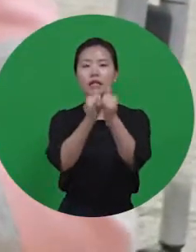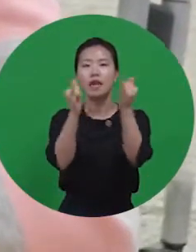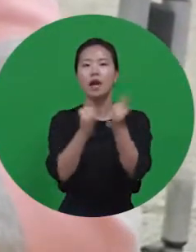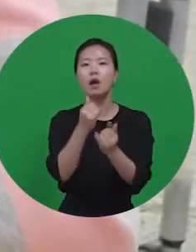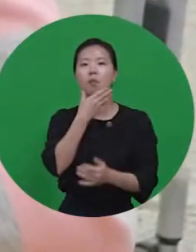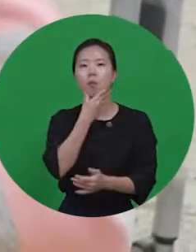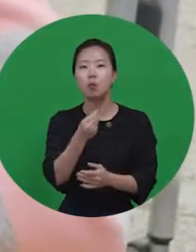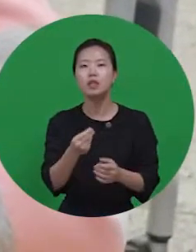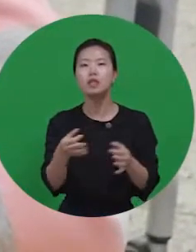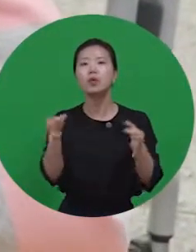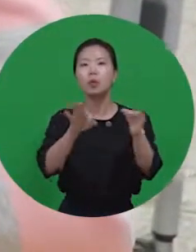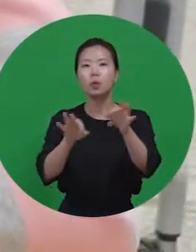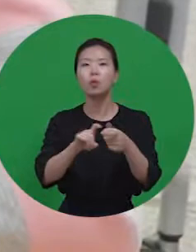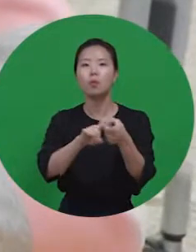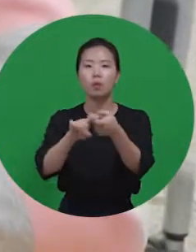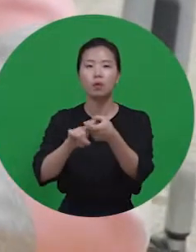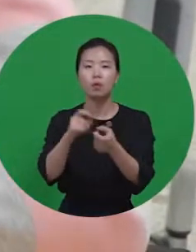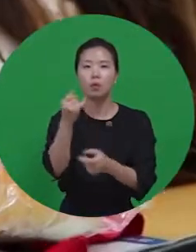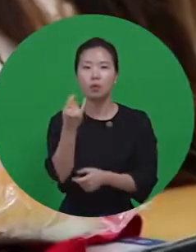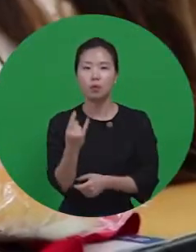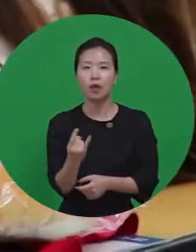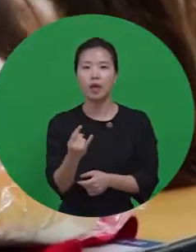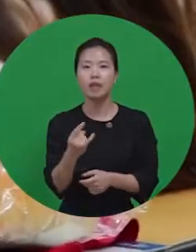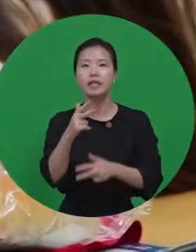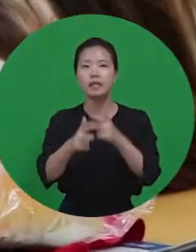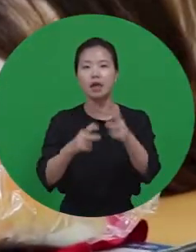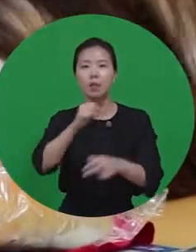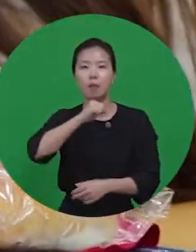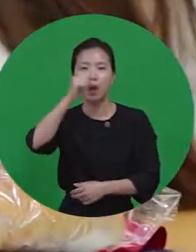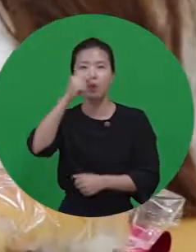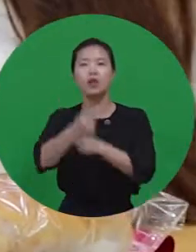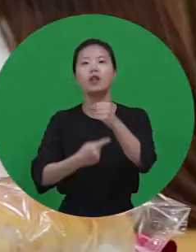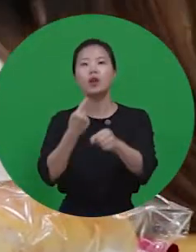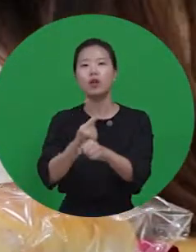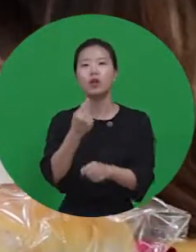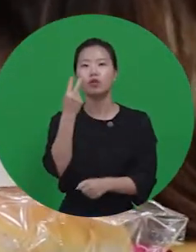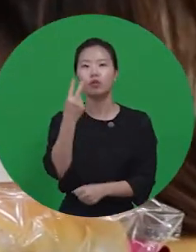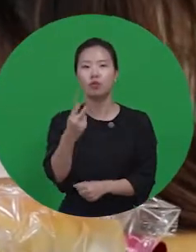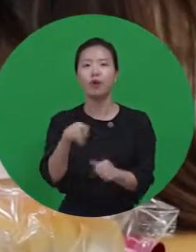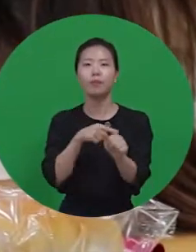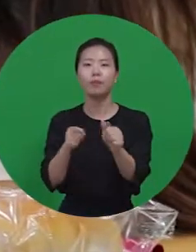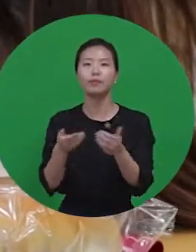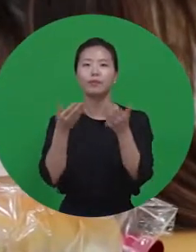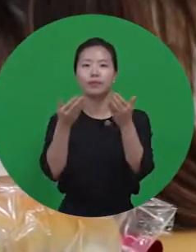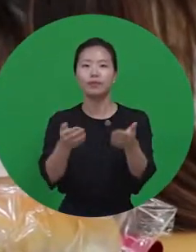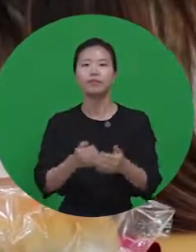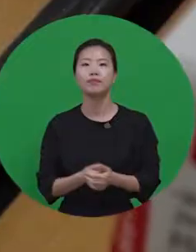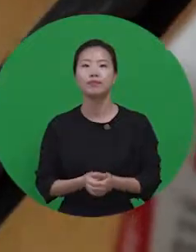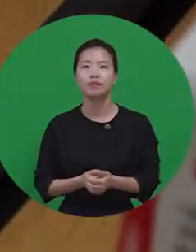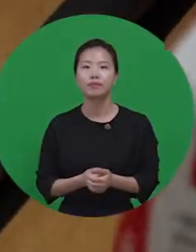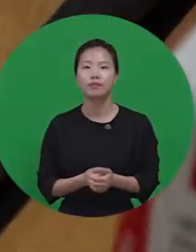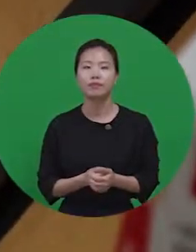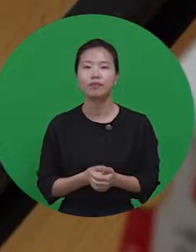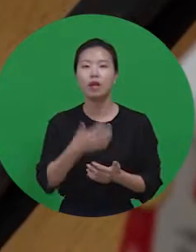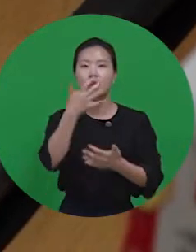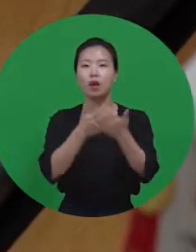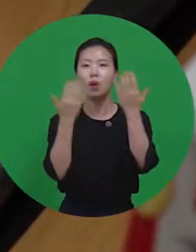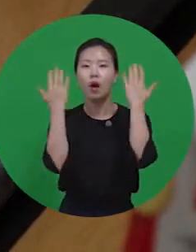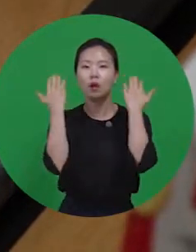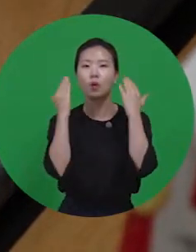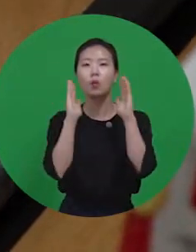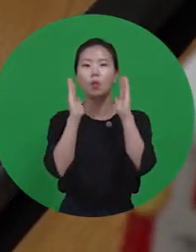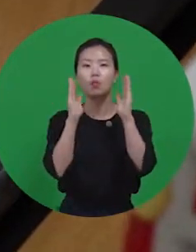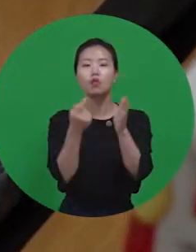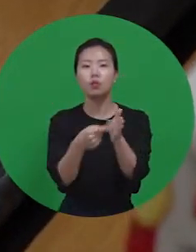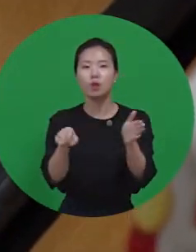사회복지공동모금회 나눔과 꿈 공모사업에 선정돼 상반기와 하반기로 나눠 수업이 진행됐습니다. 영화학교